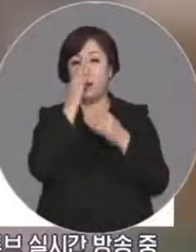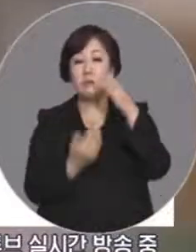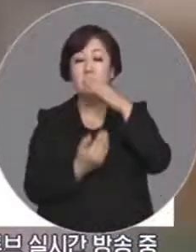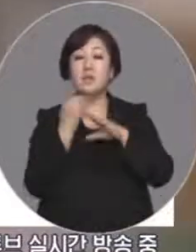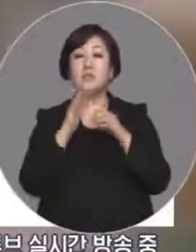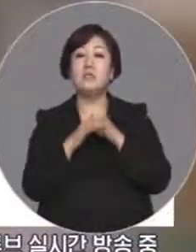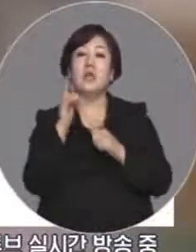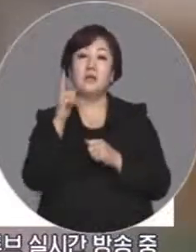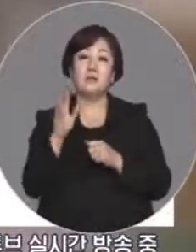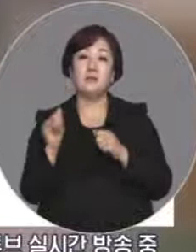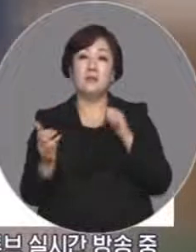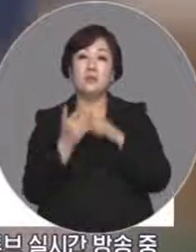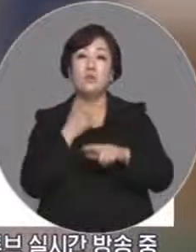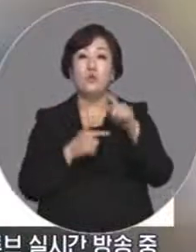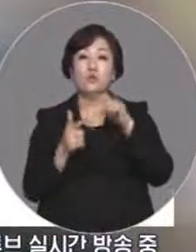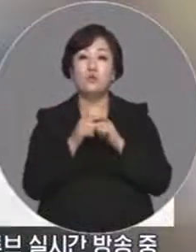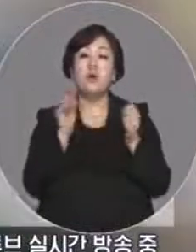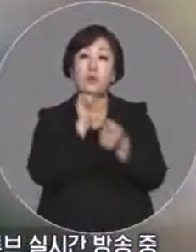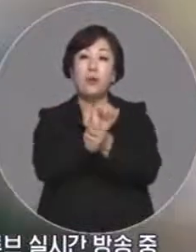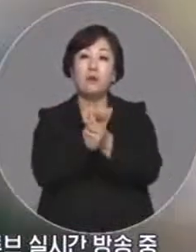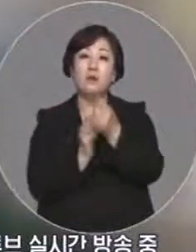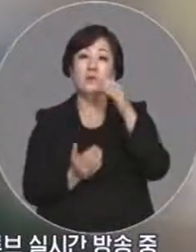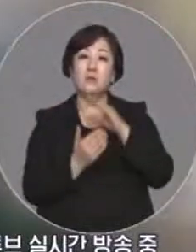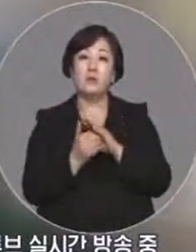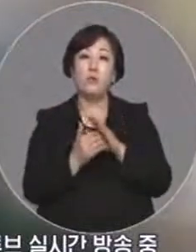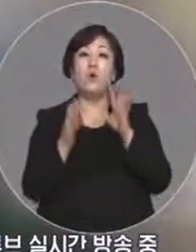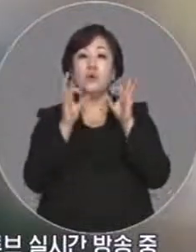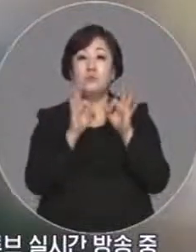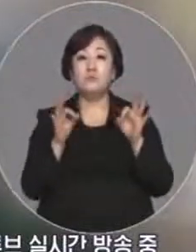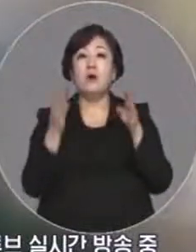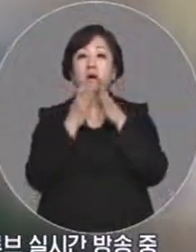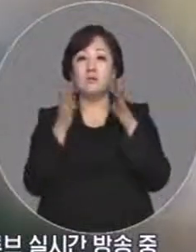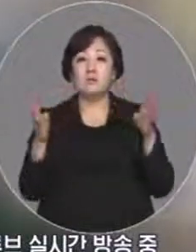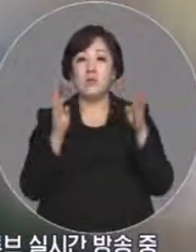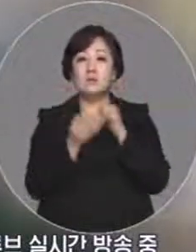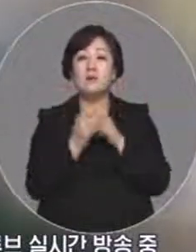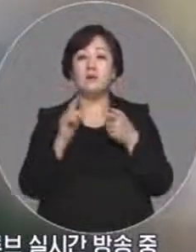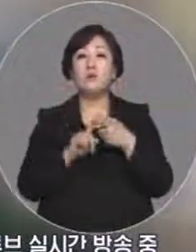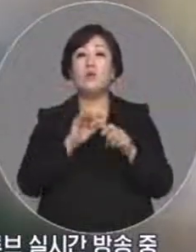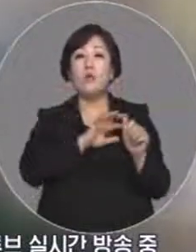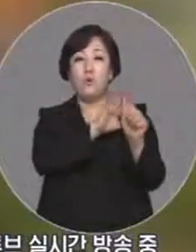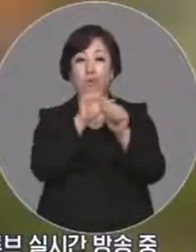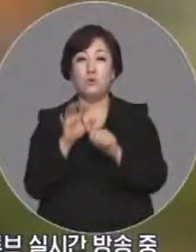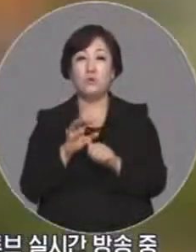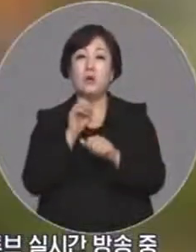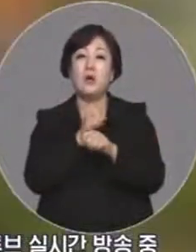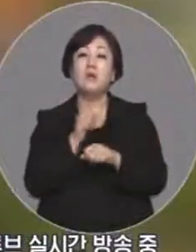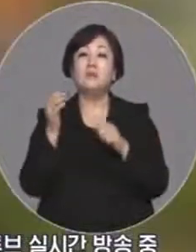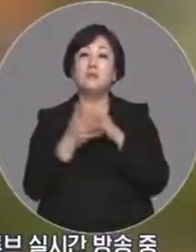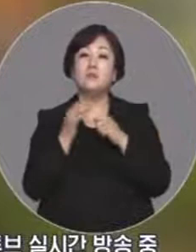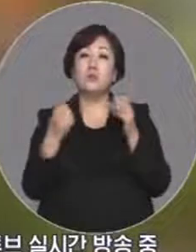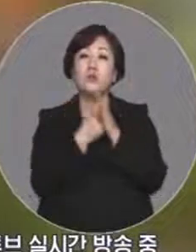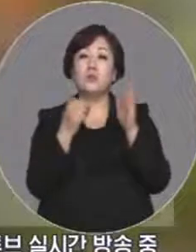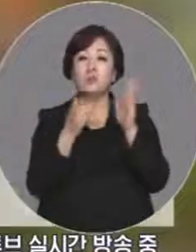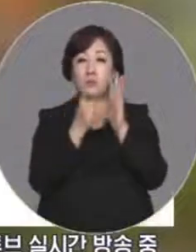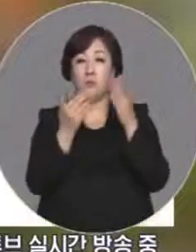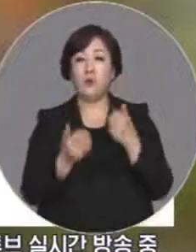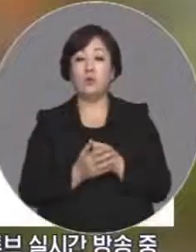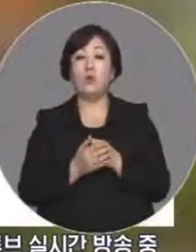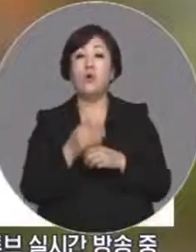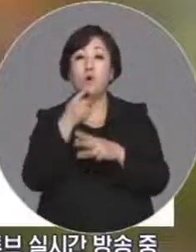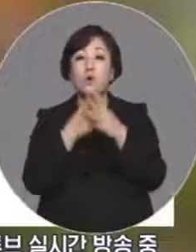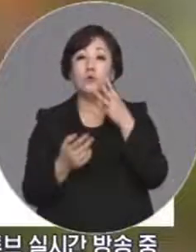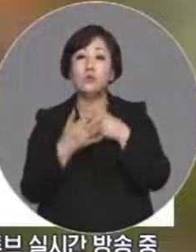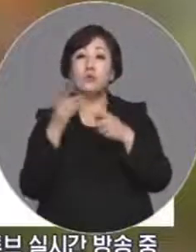추가로 확진됐습니다. 이 병원 10층과 14층이 코호트 격리될 예정입니다. 울주군과 중구에